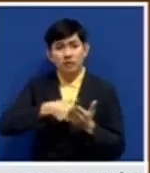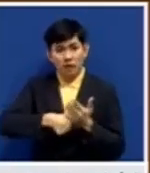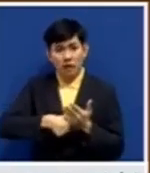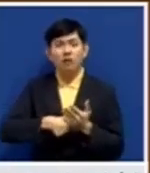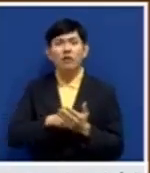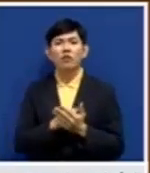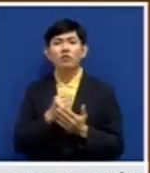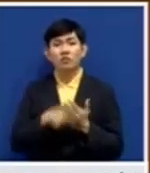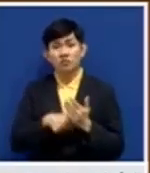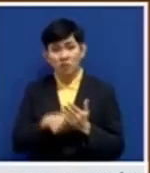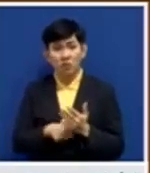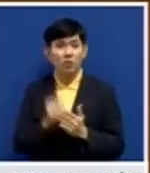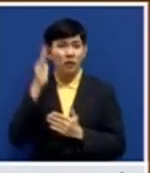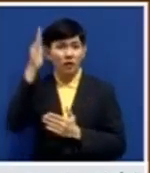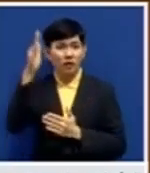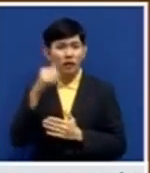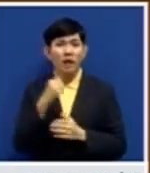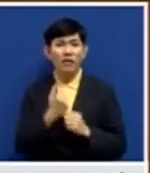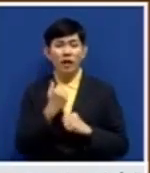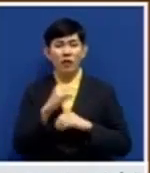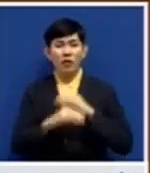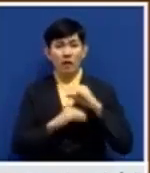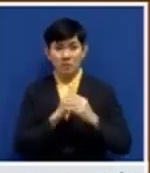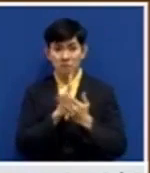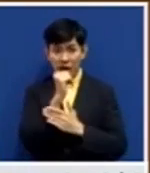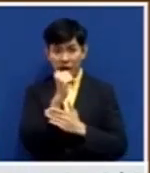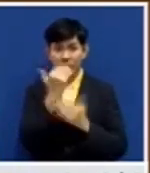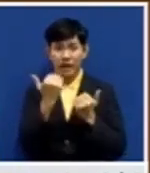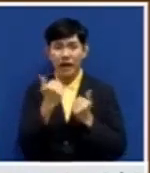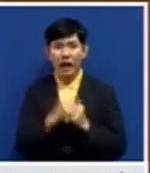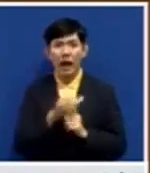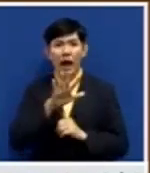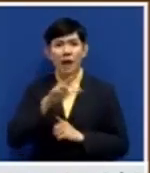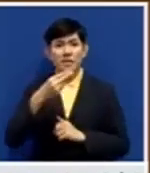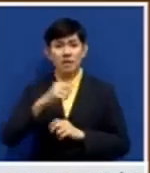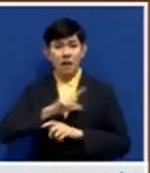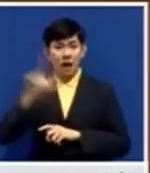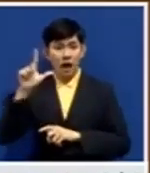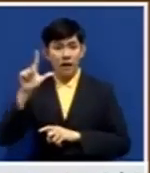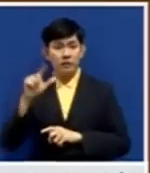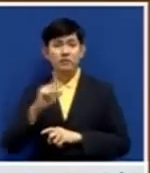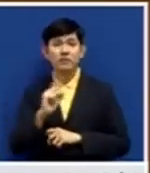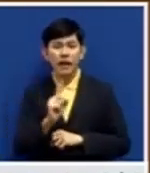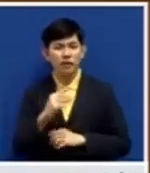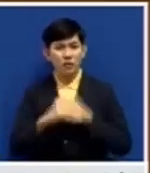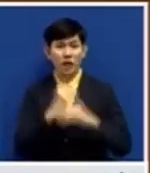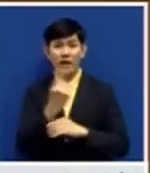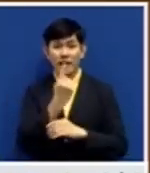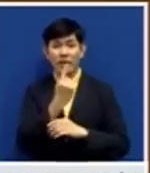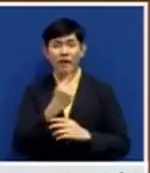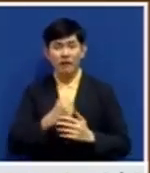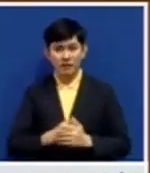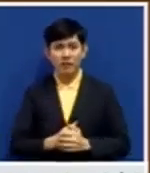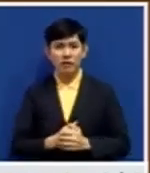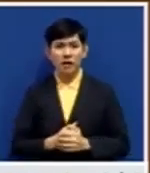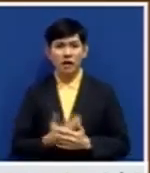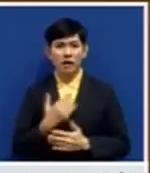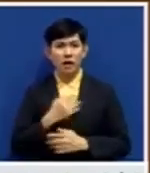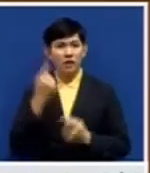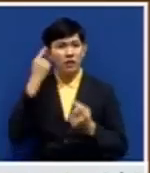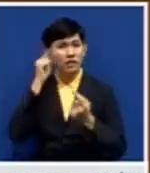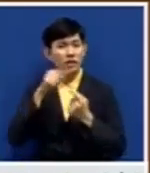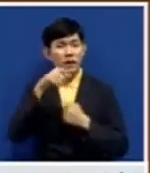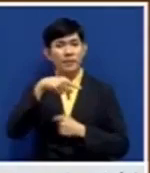ามันก็สำเร็จไปแล้วหนึ่งโครงการเซฟเงินรัฐบาลไปได้ประมาณ50,000 ล้านบาทหนึ่งแค่โครงการเดียวเราเน้น